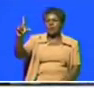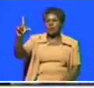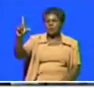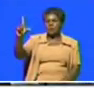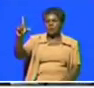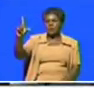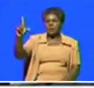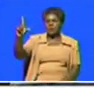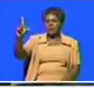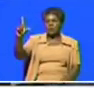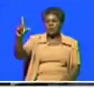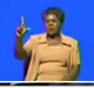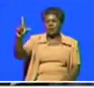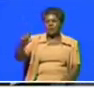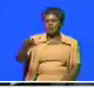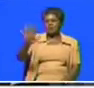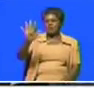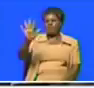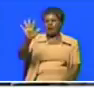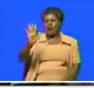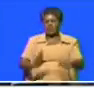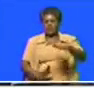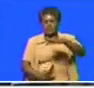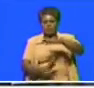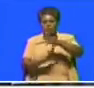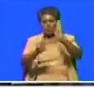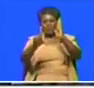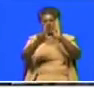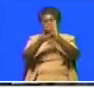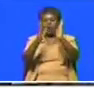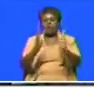by a battery of 5 senior lawyers